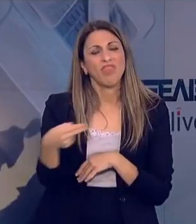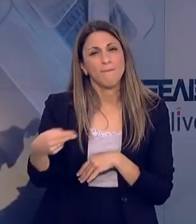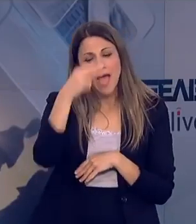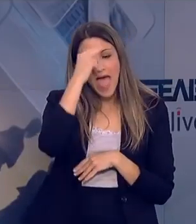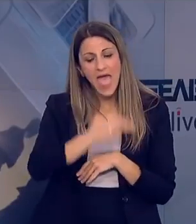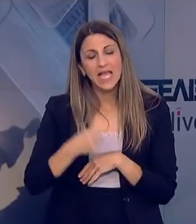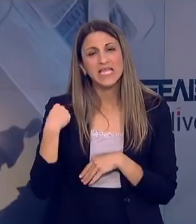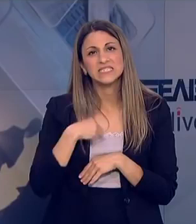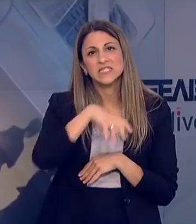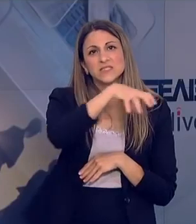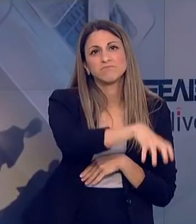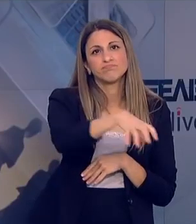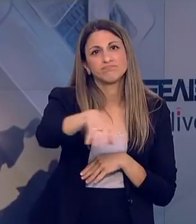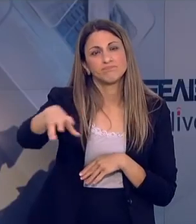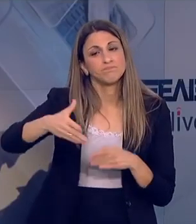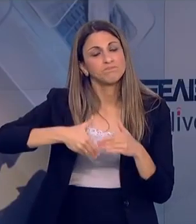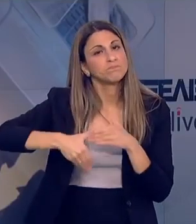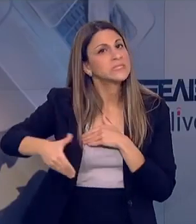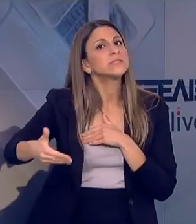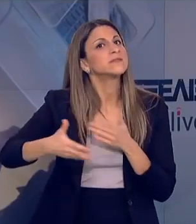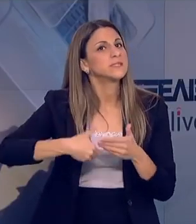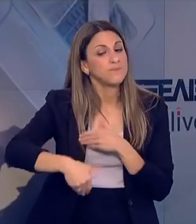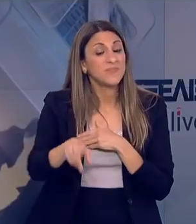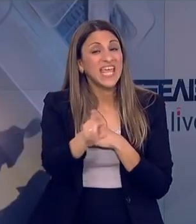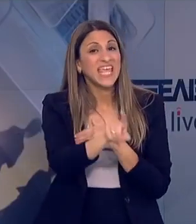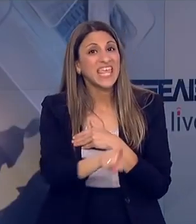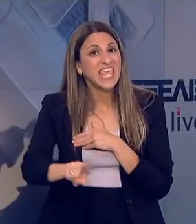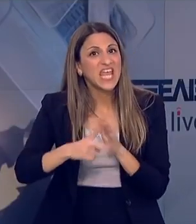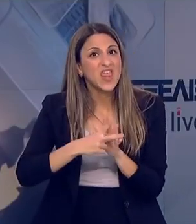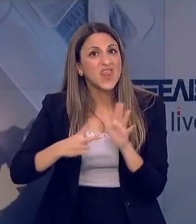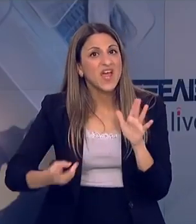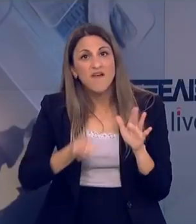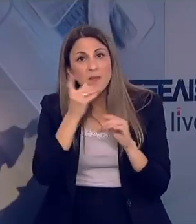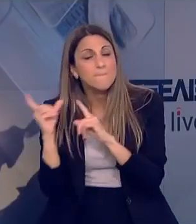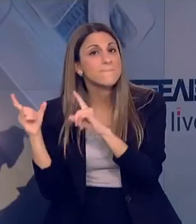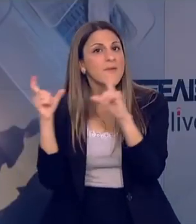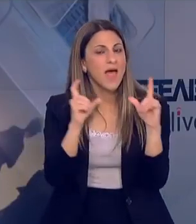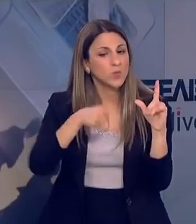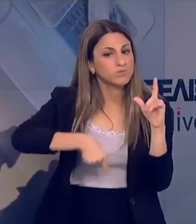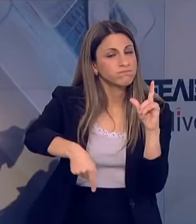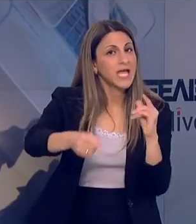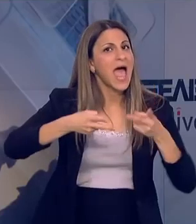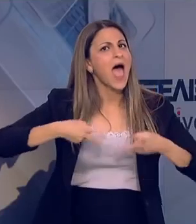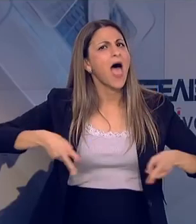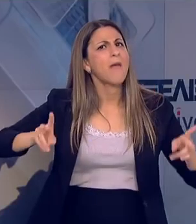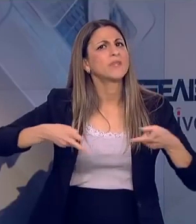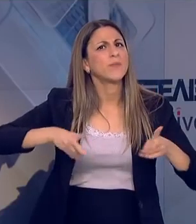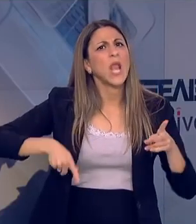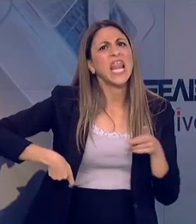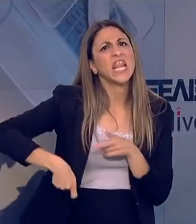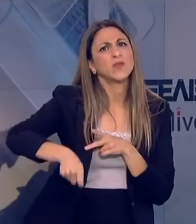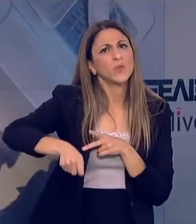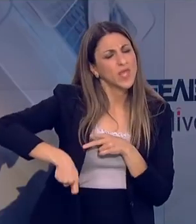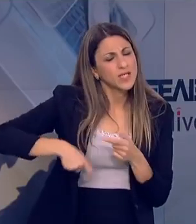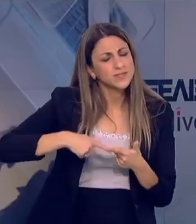λατρείας και στο τι θα ισχύει σε αυτούς από την Κυριακή 17 Μαΐου. Από την Κυριακή λοιπόν επιτρέπονται λειτουργίες, αλλά